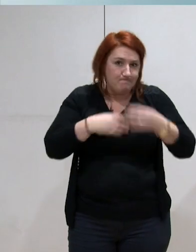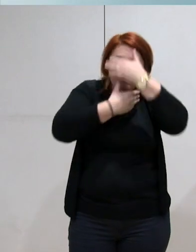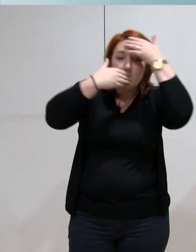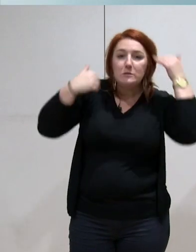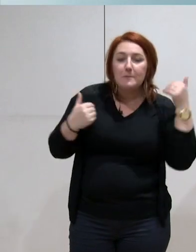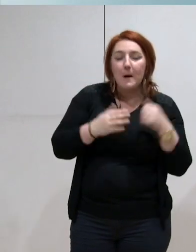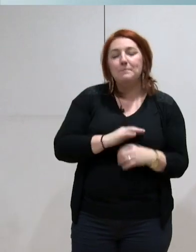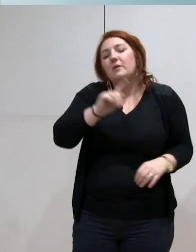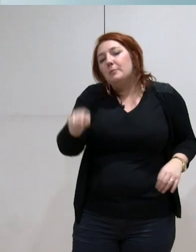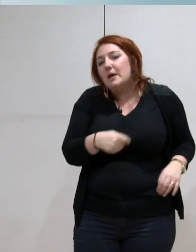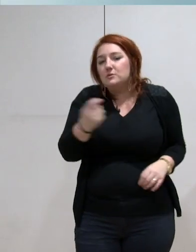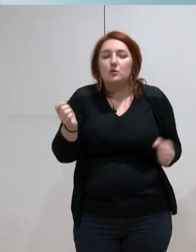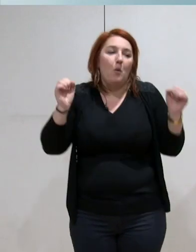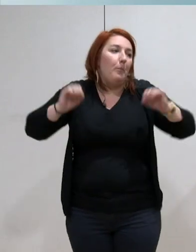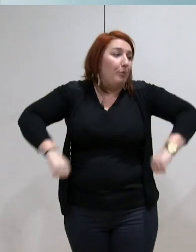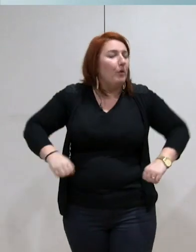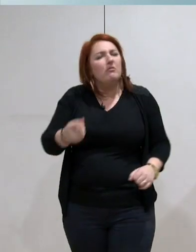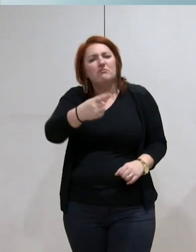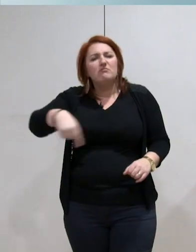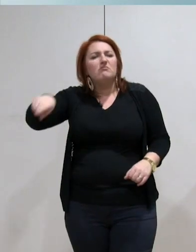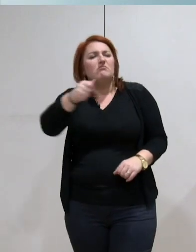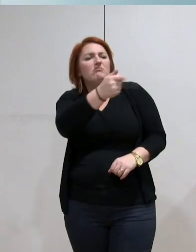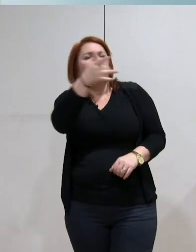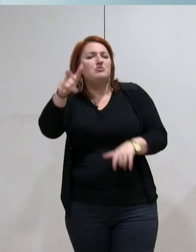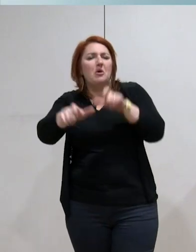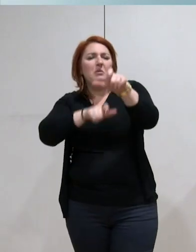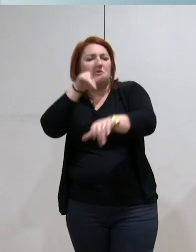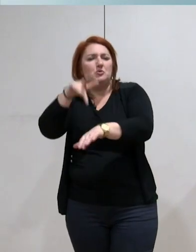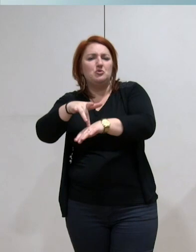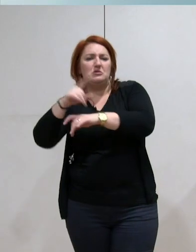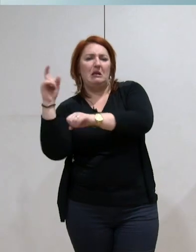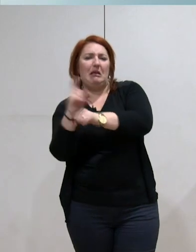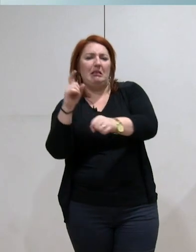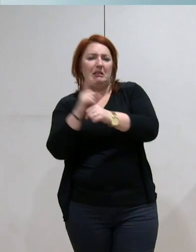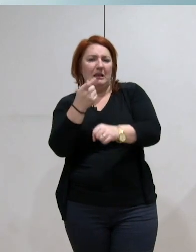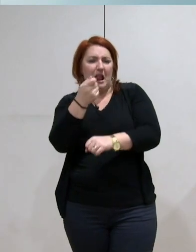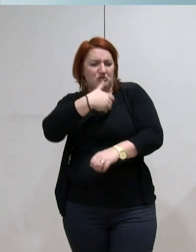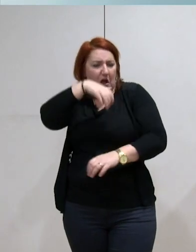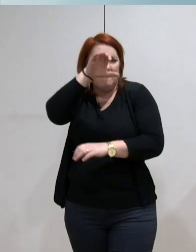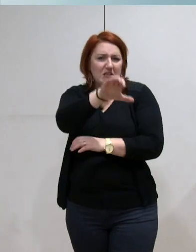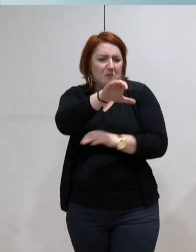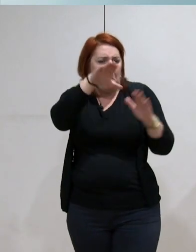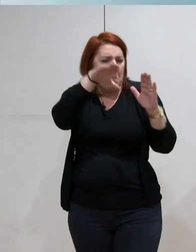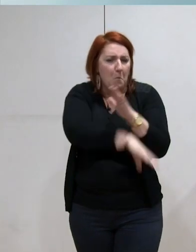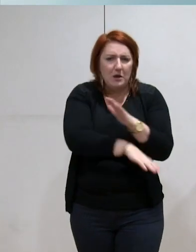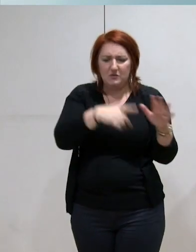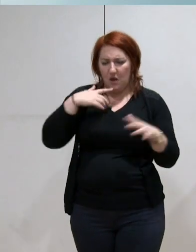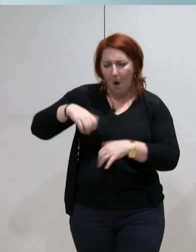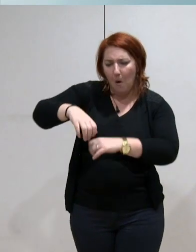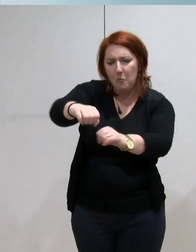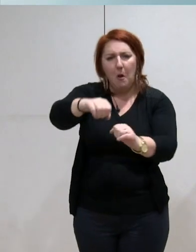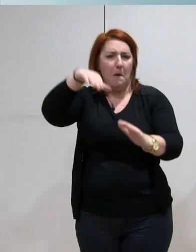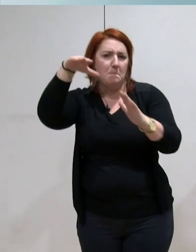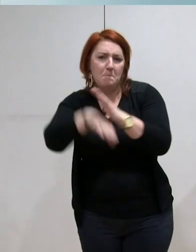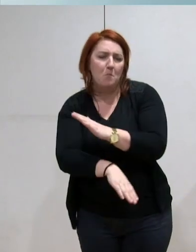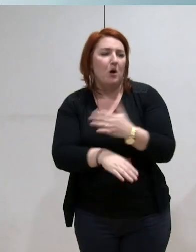alors bien sûr on pourrait et certains l'ont fait critiquer la baisse de l'investissement qui agit sur l'emploi on pourrait